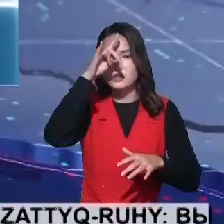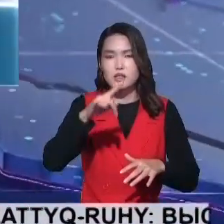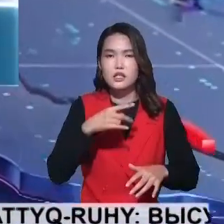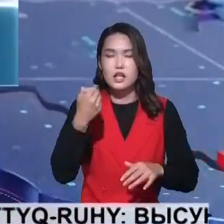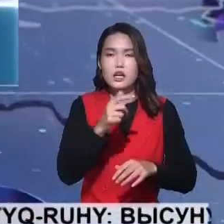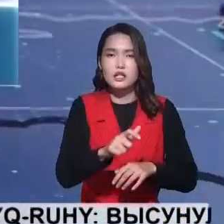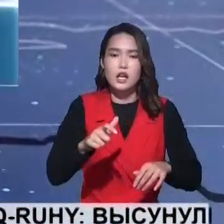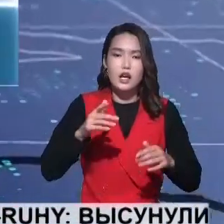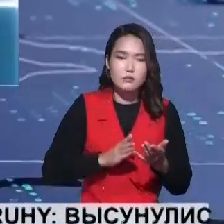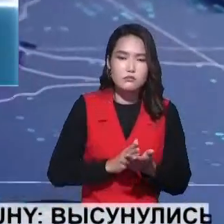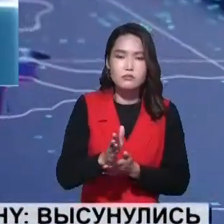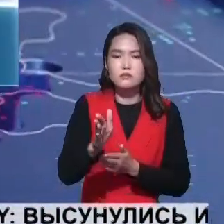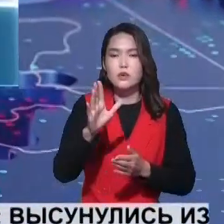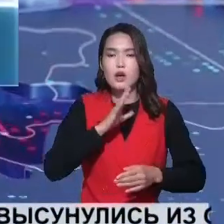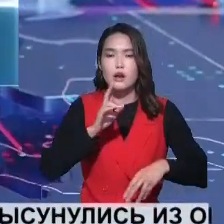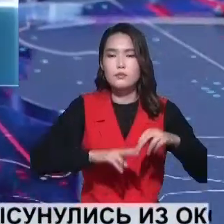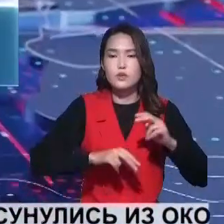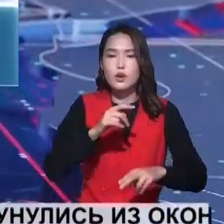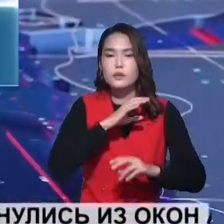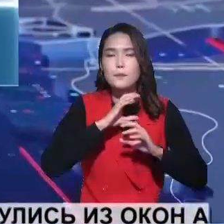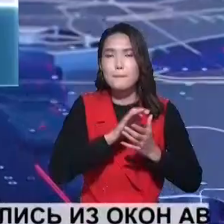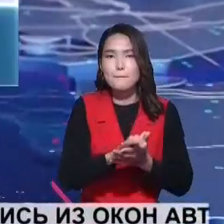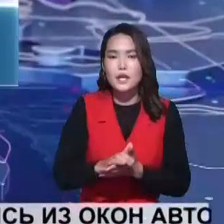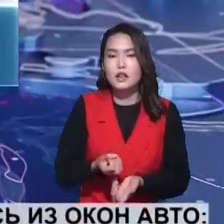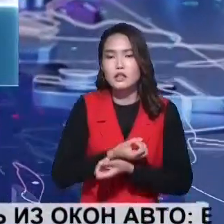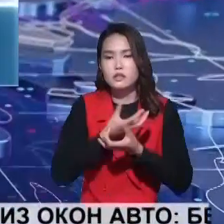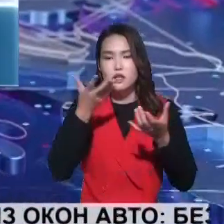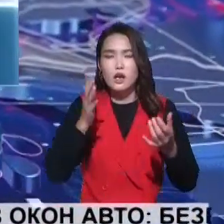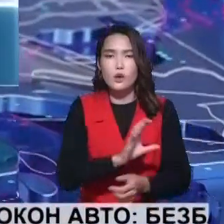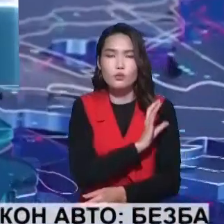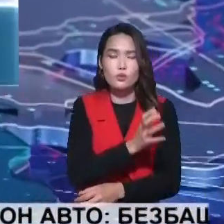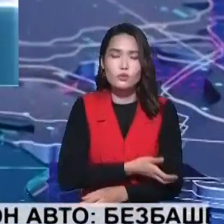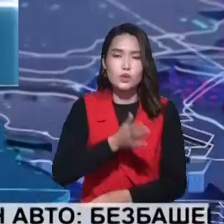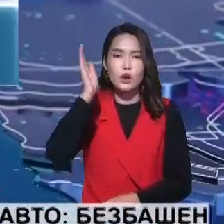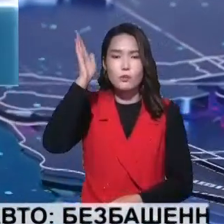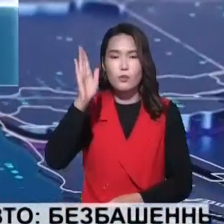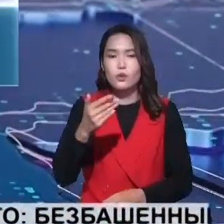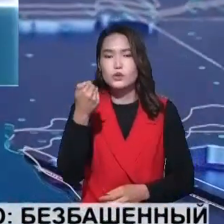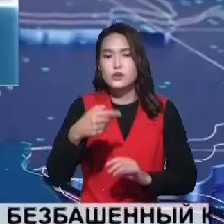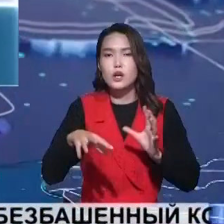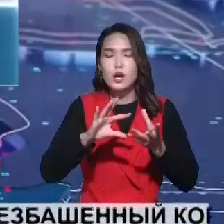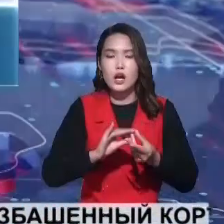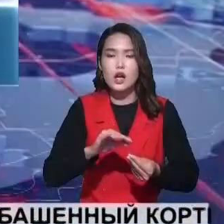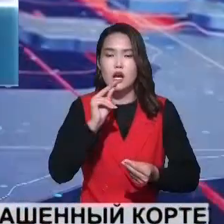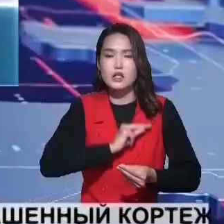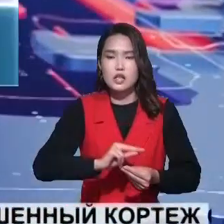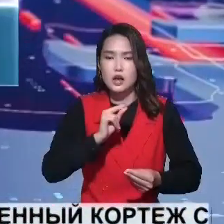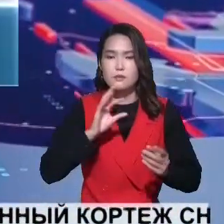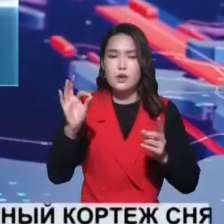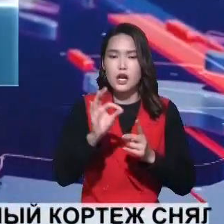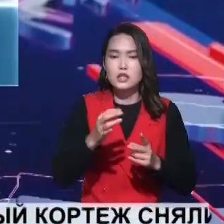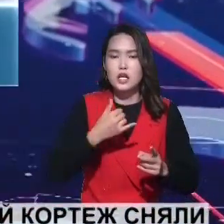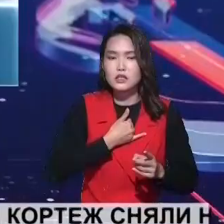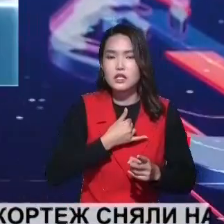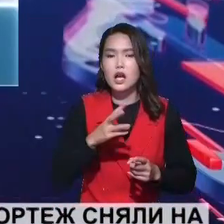решительно настроены на построение мирного, процветающего и устойчивого будущего. В основе этой миссии лежит наша непоколебимая преданность межэтнической